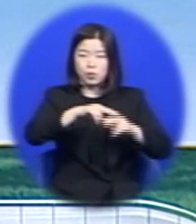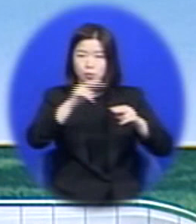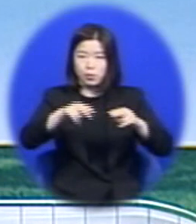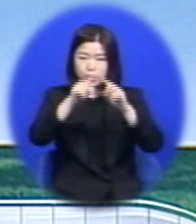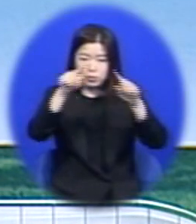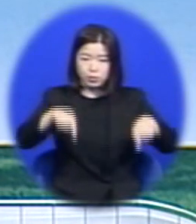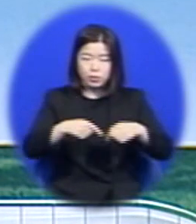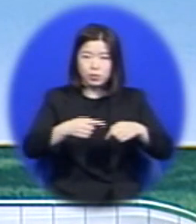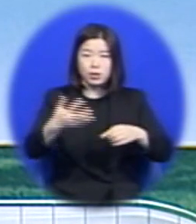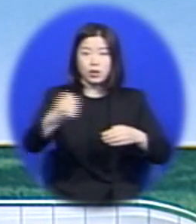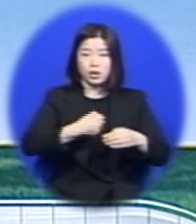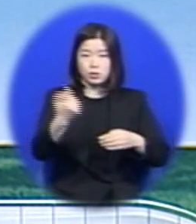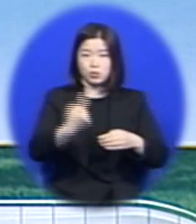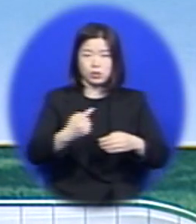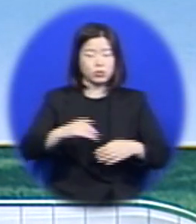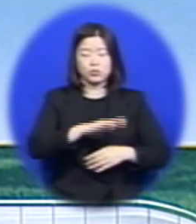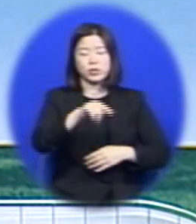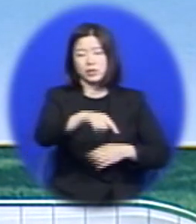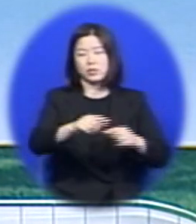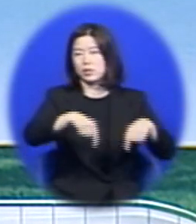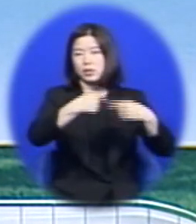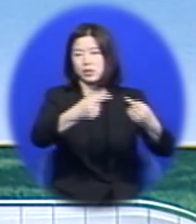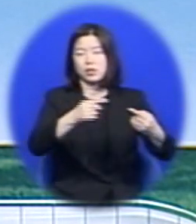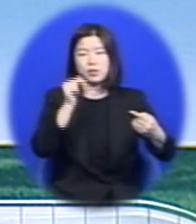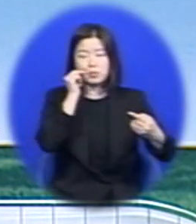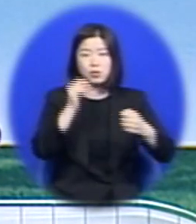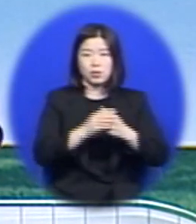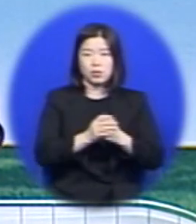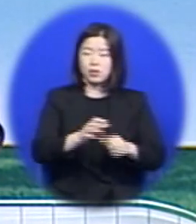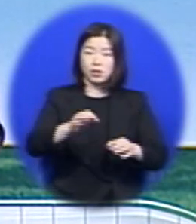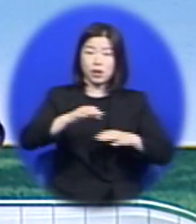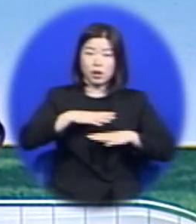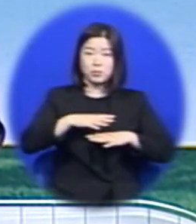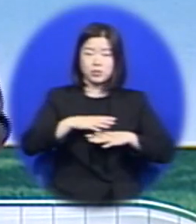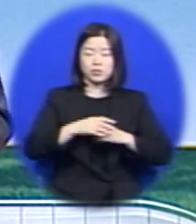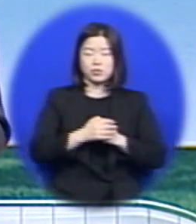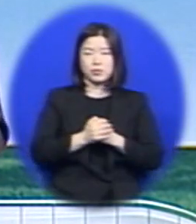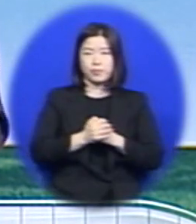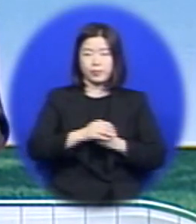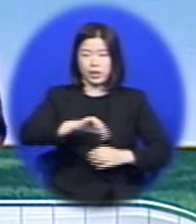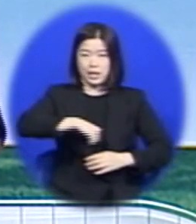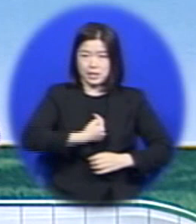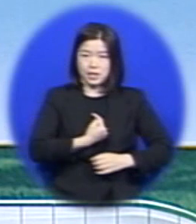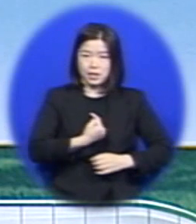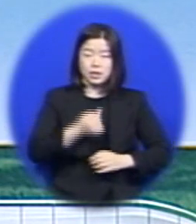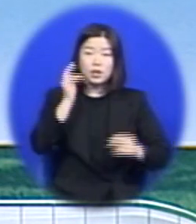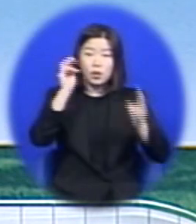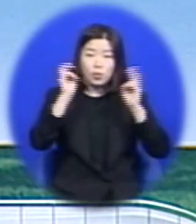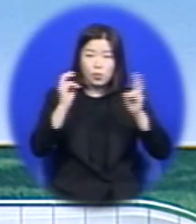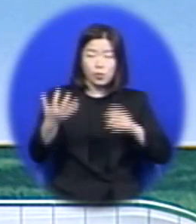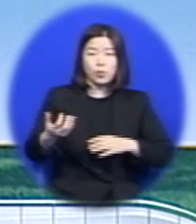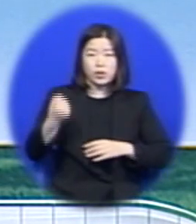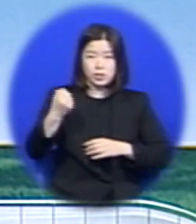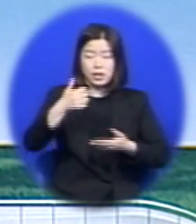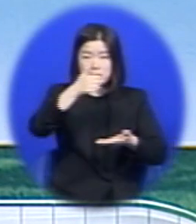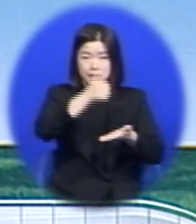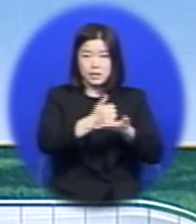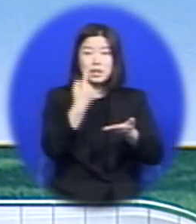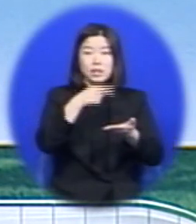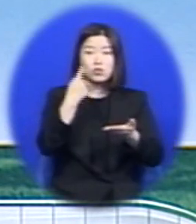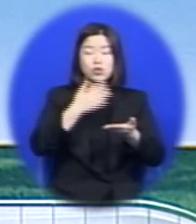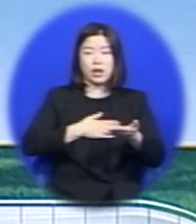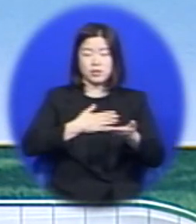우리는 그렇게 못하겠습니다. 깜짝 놀랐습니다. 자기는 자기가 회사의 사장인 줄